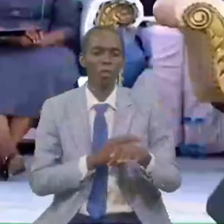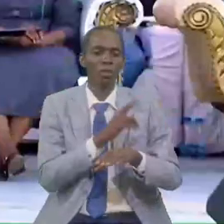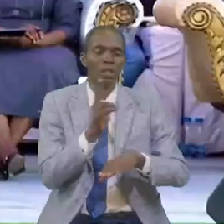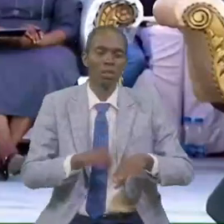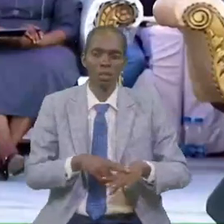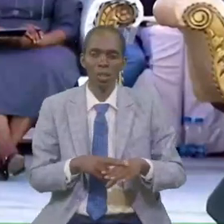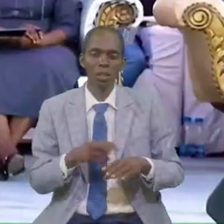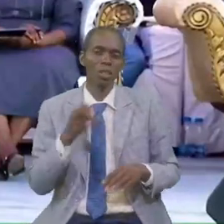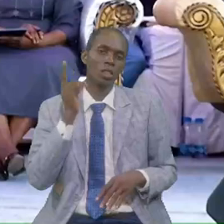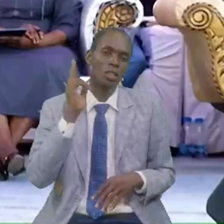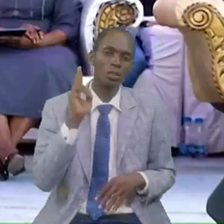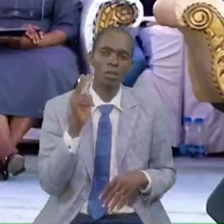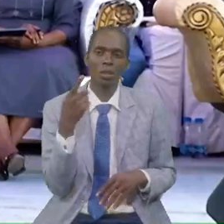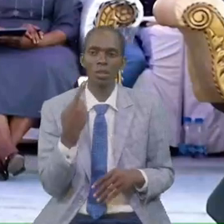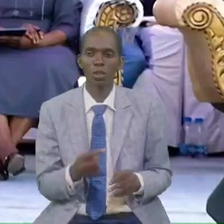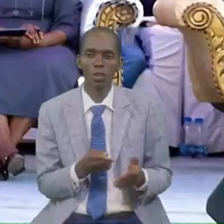nationale.